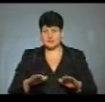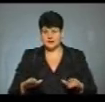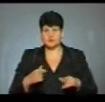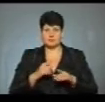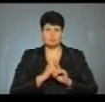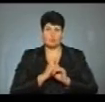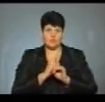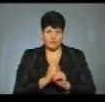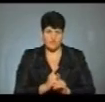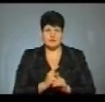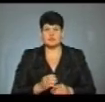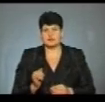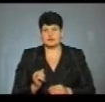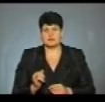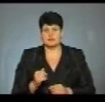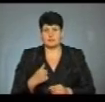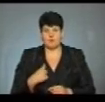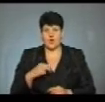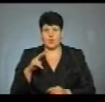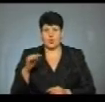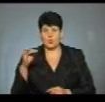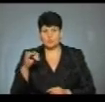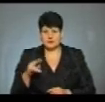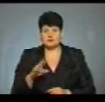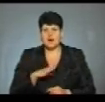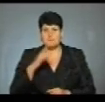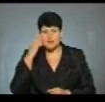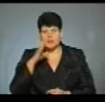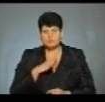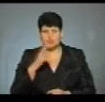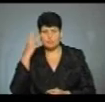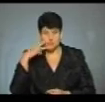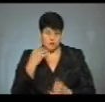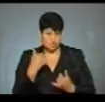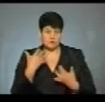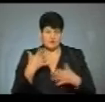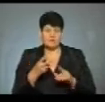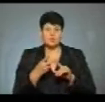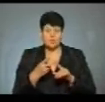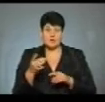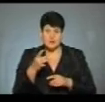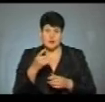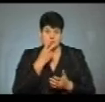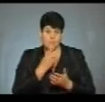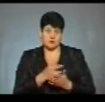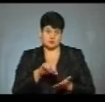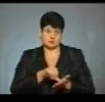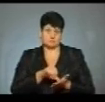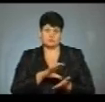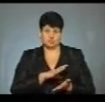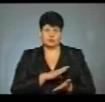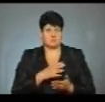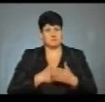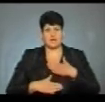провели. І от так, як моя Людочка, вона мріяла моделлю бути, і сьогодні вона була вже другий раз на показі. Тому